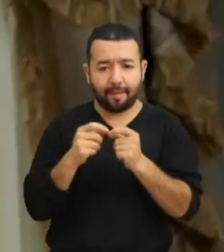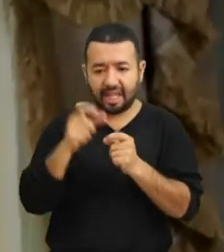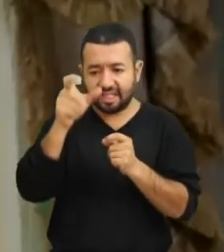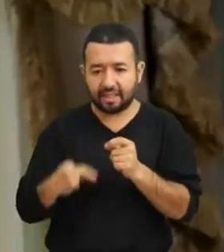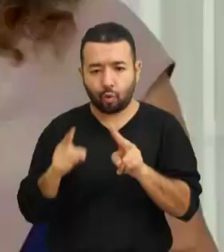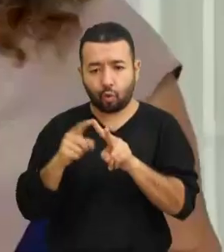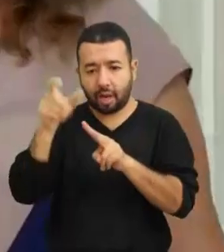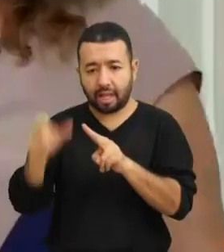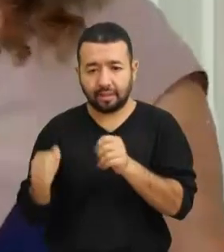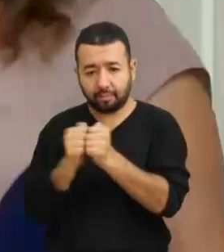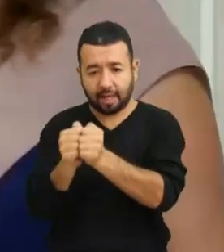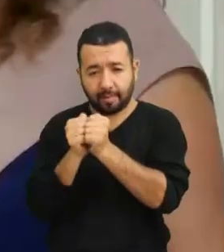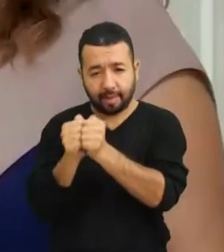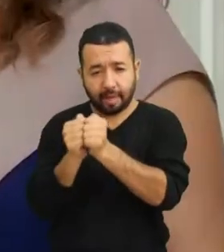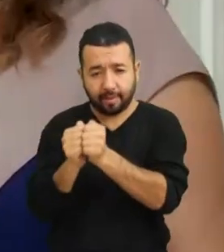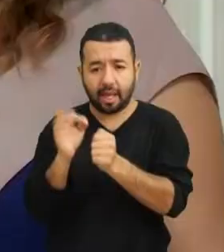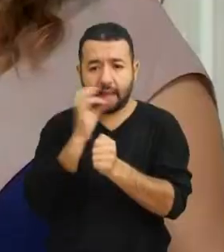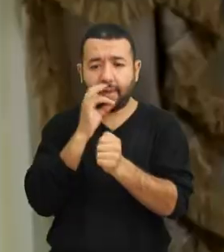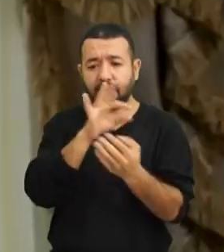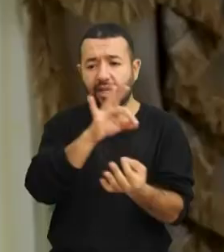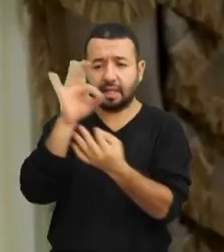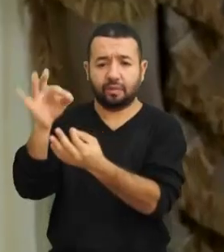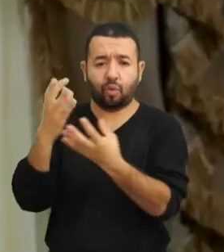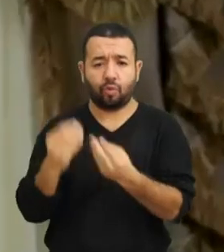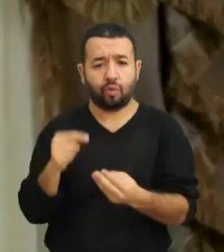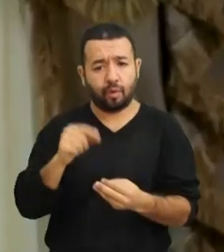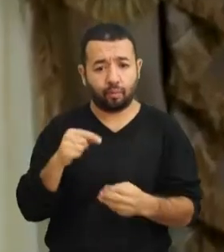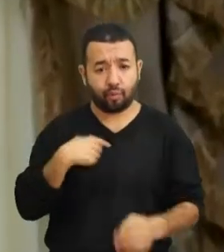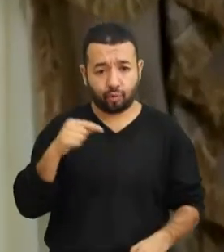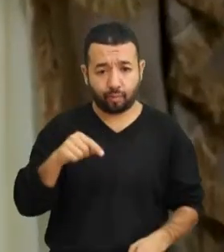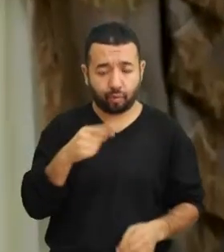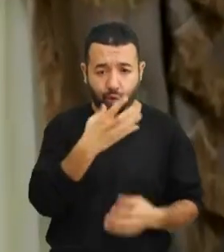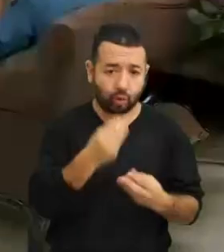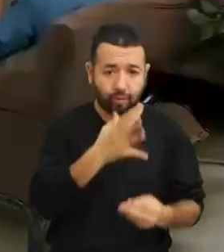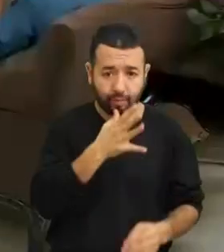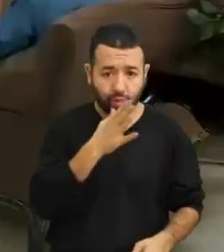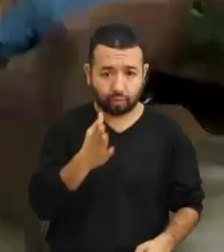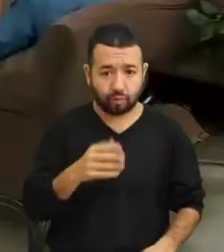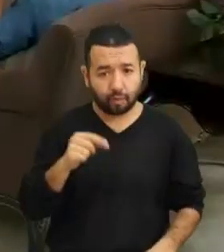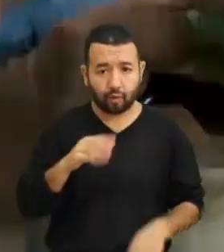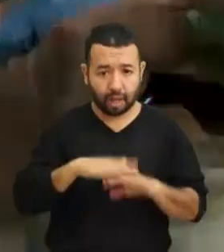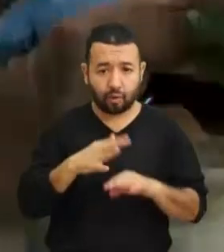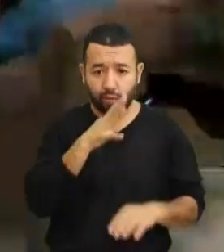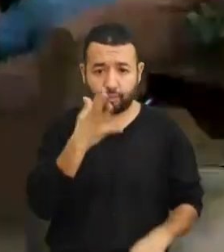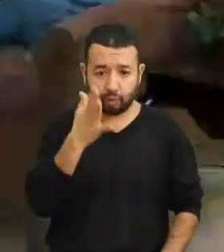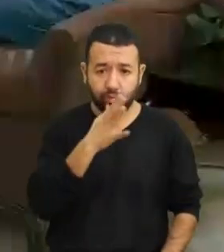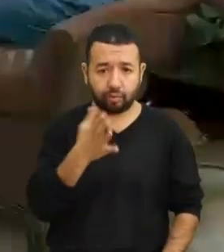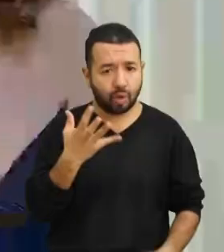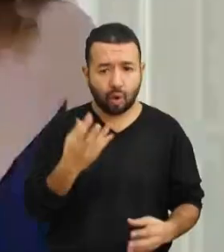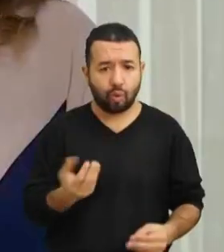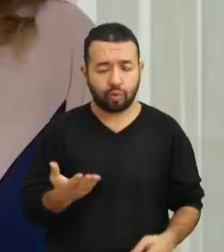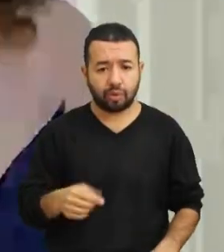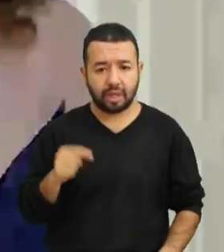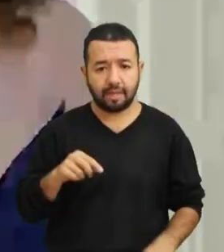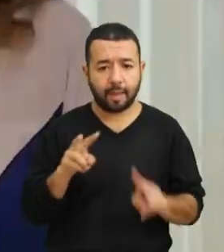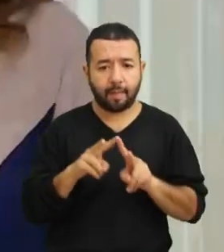arada ola ola aynı ona benzedi. Bu bir şey değil. Sen bugün başına gelenleri bir bilsen. Bugün neler oldu neler? Ne oldu ya?